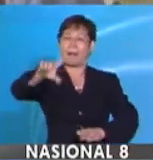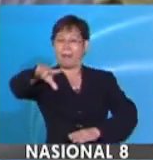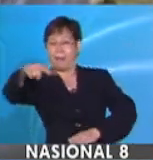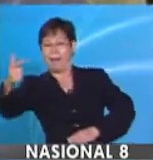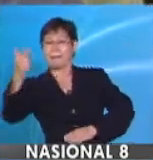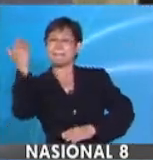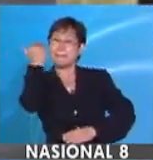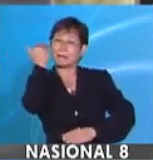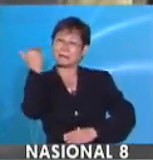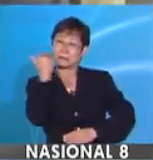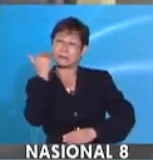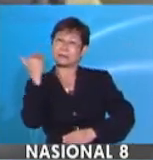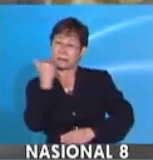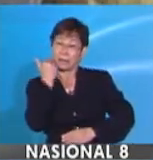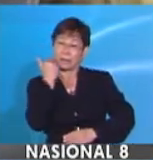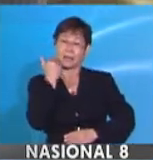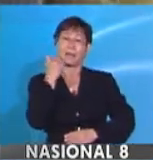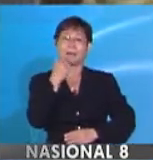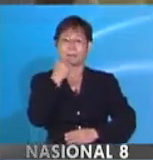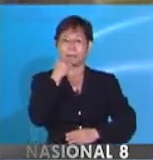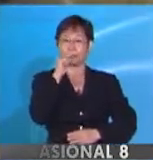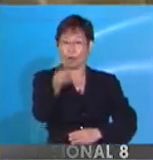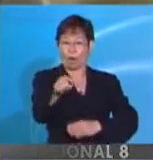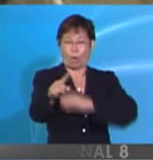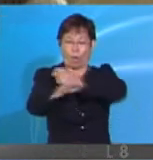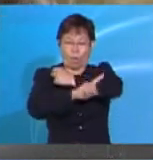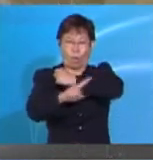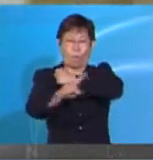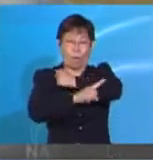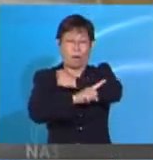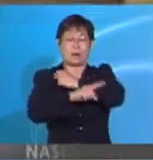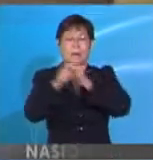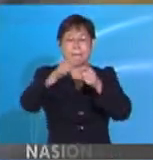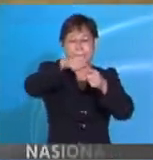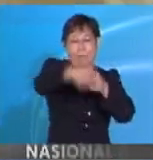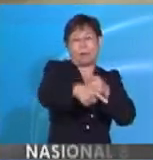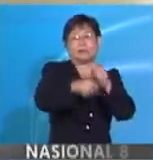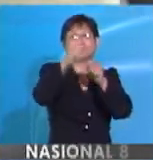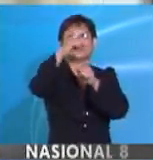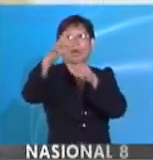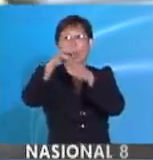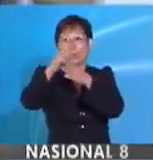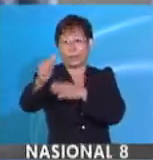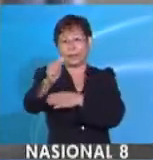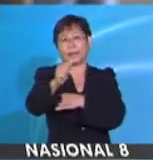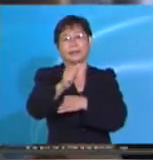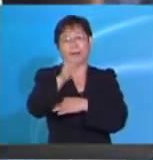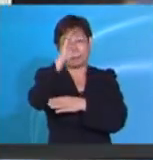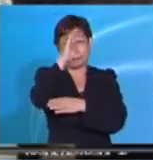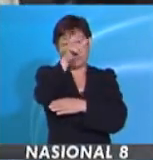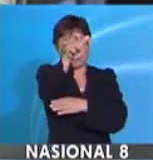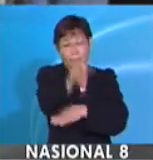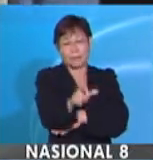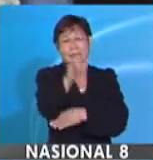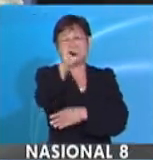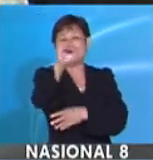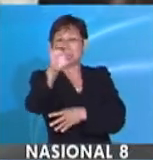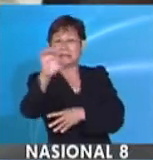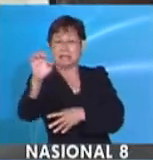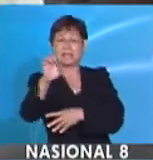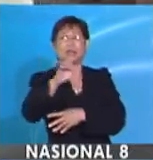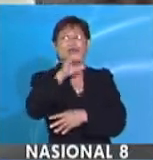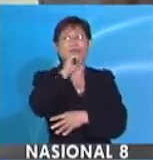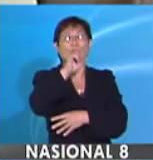Muhammad izwan Muhammad Nuh pula menjatuhkan hukuman denda satu ratus Ringgit terhadap y meeting